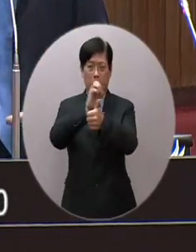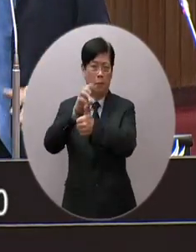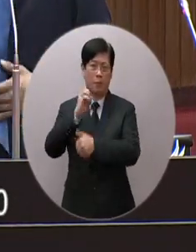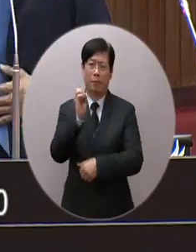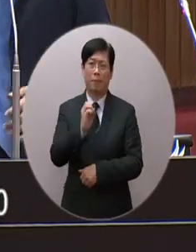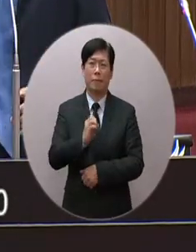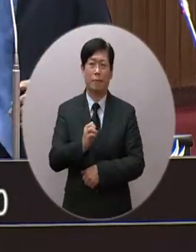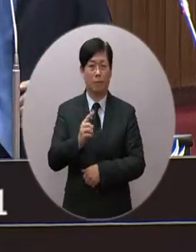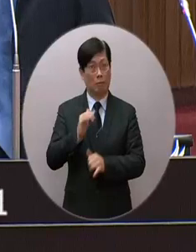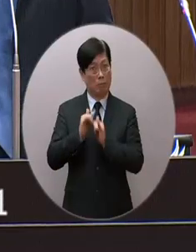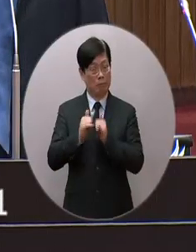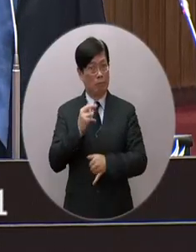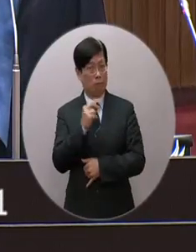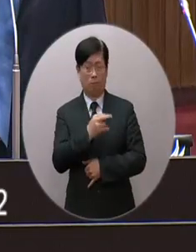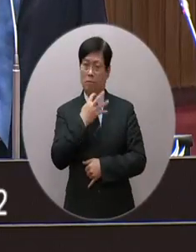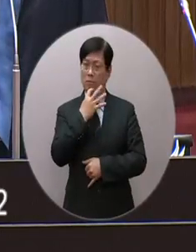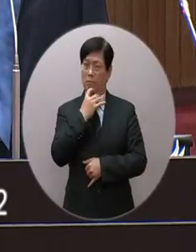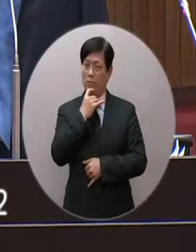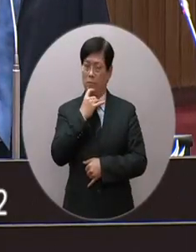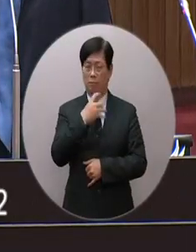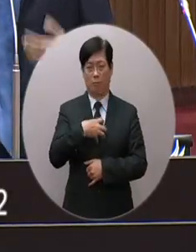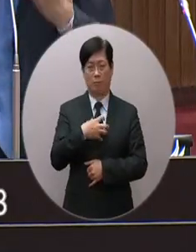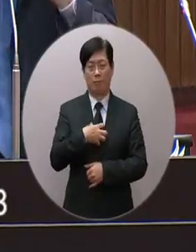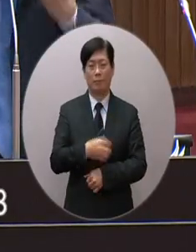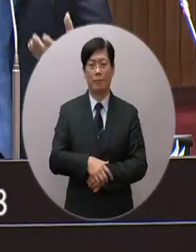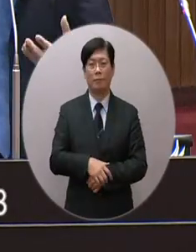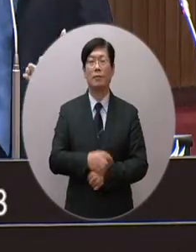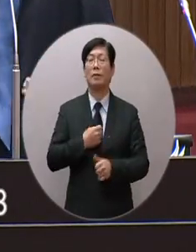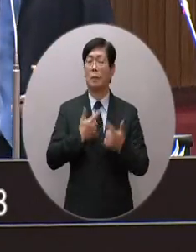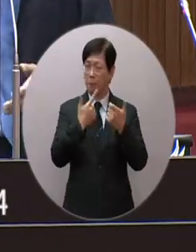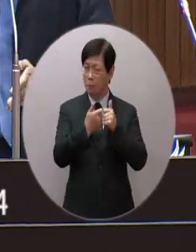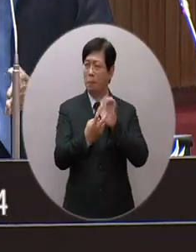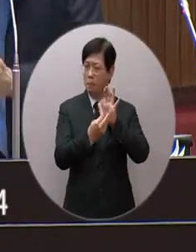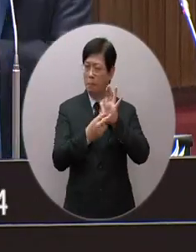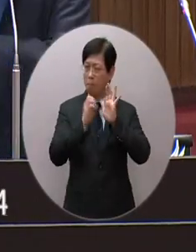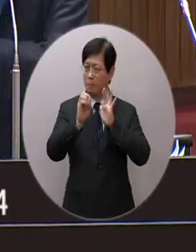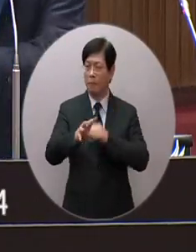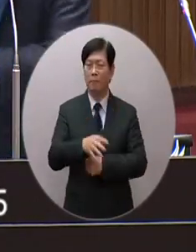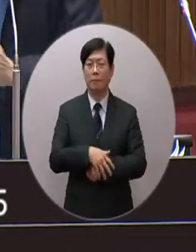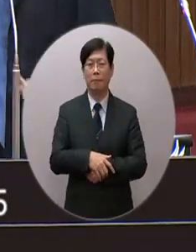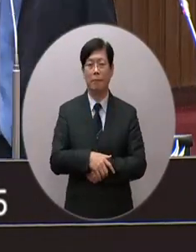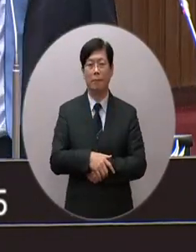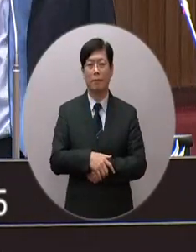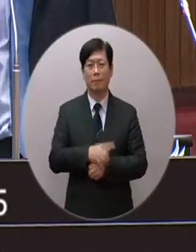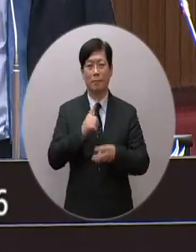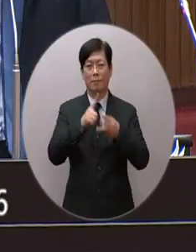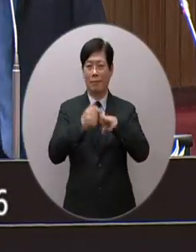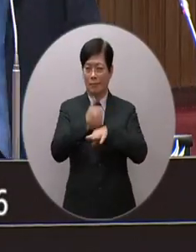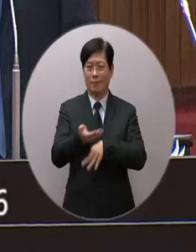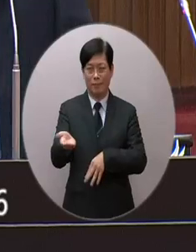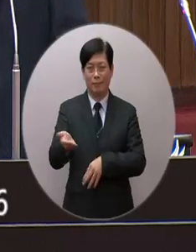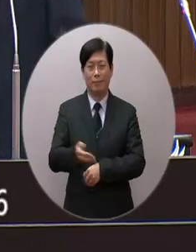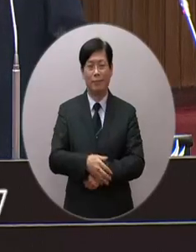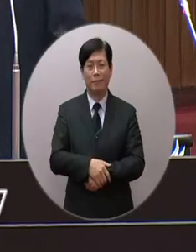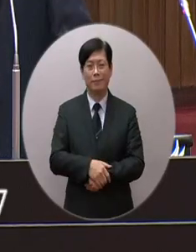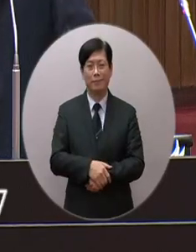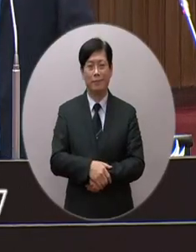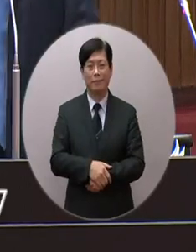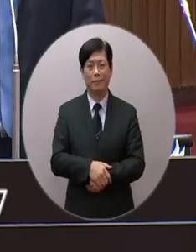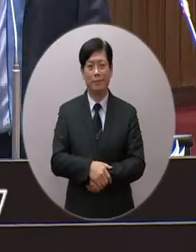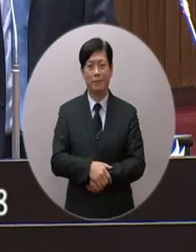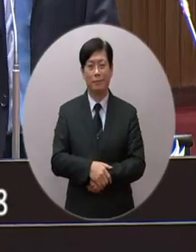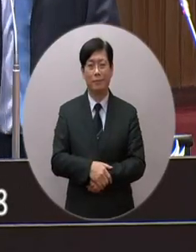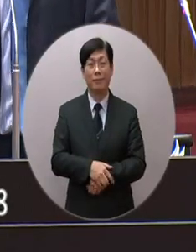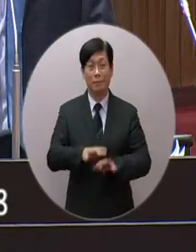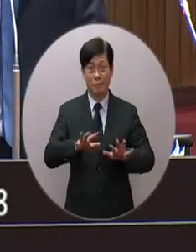个物件，即民众看到当会惊。咱要适当的解说。好，啊，注意你请回，好，你请回。好，